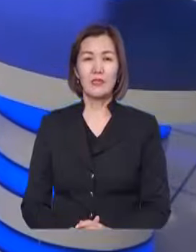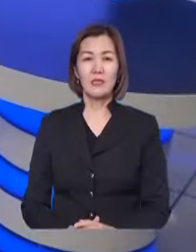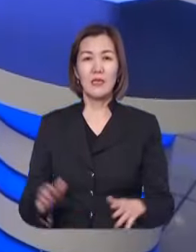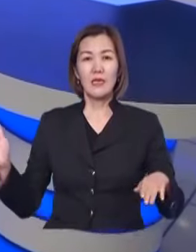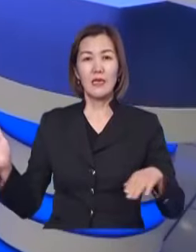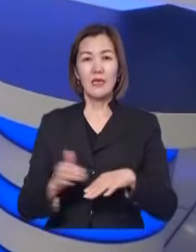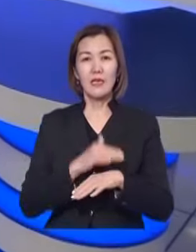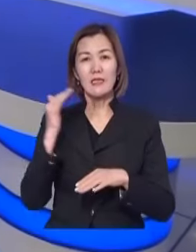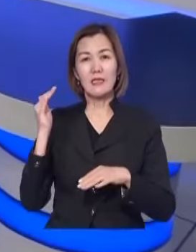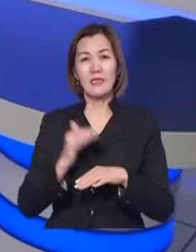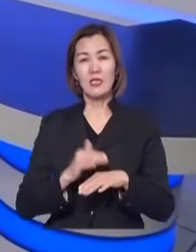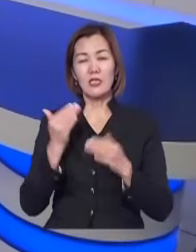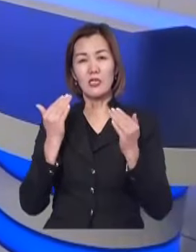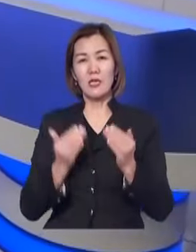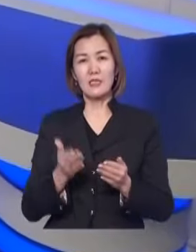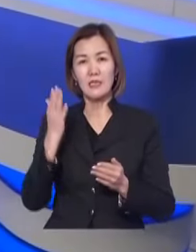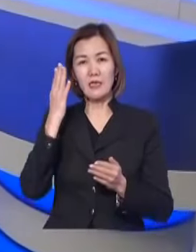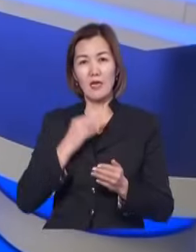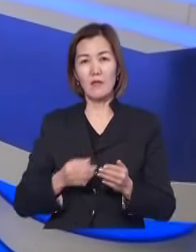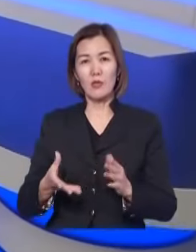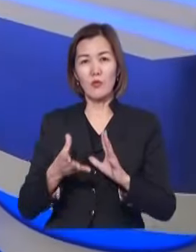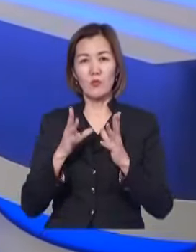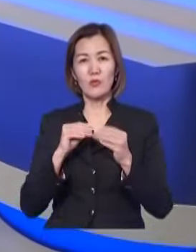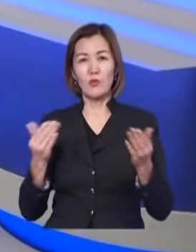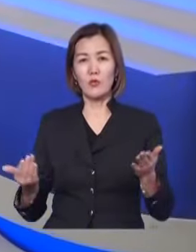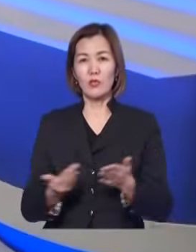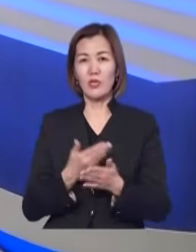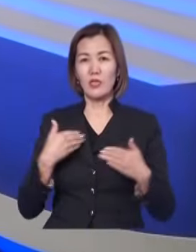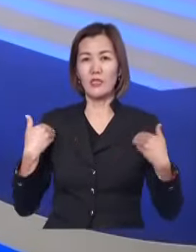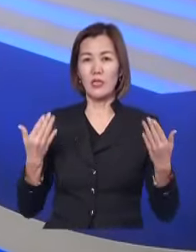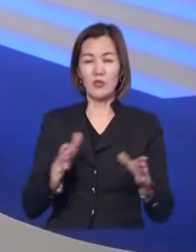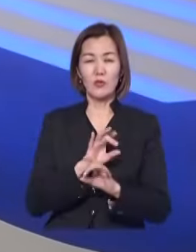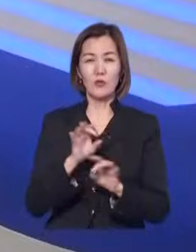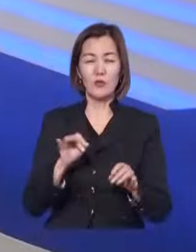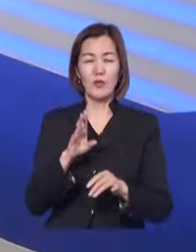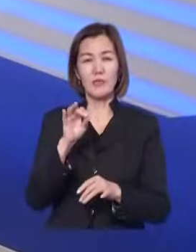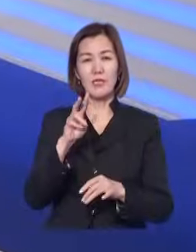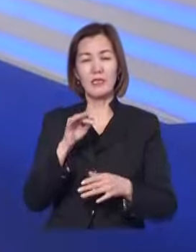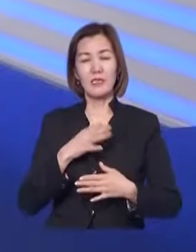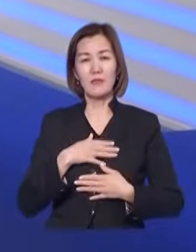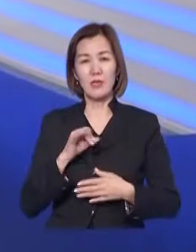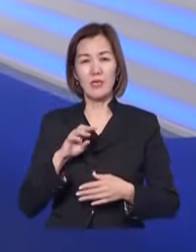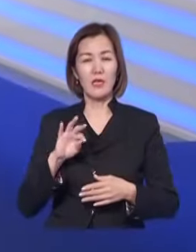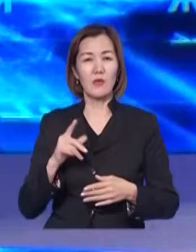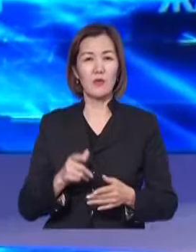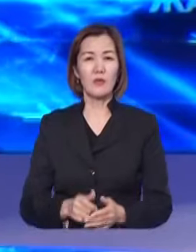Қайырлы кеш, көрермен, тікелей эфирде Алматы облысының қорытынды жаңалықтары. Студияда Әсел Ошан, сурдо аудармада Айгүл Жұмашқызы.